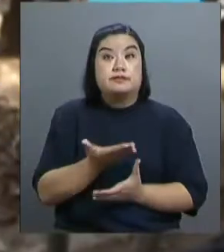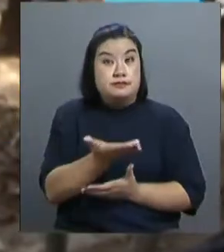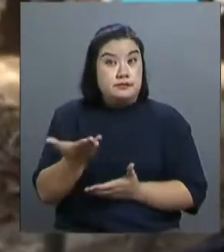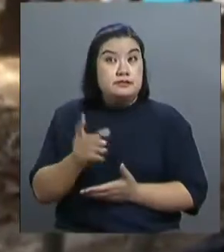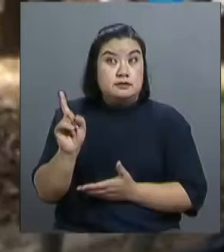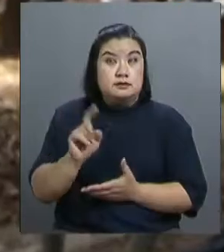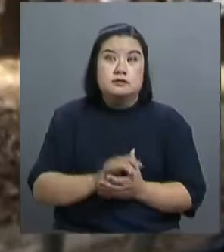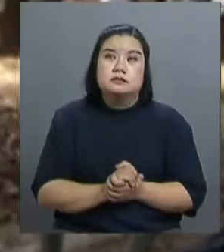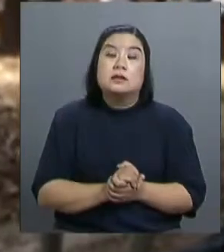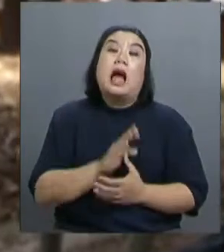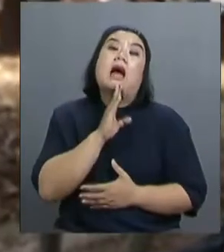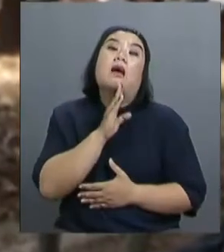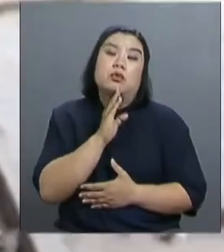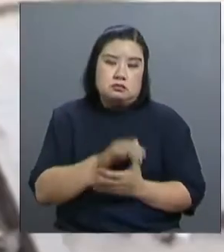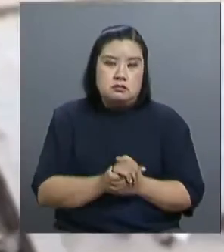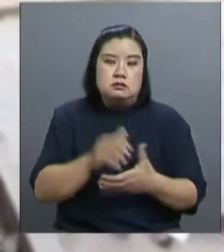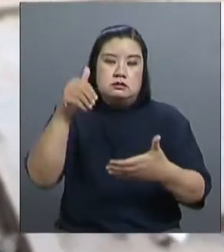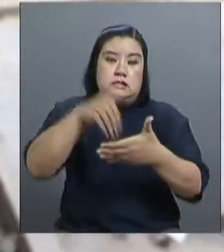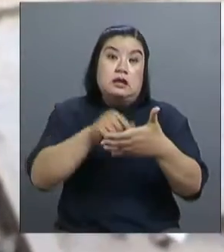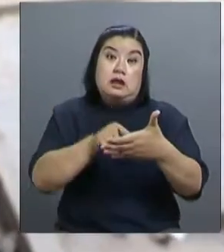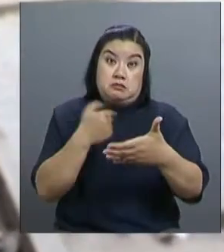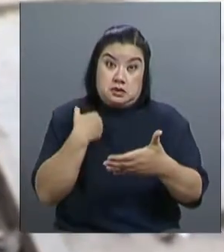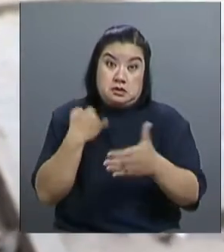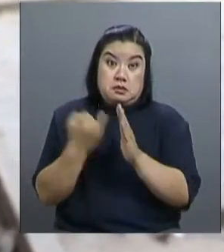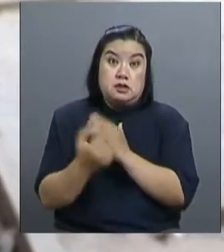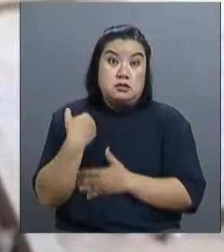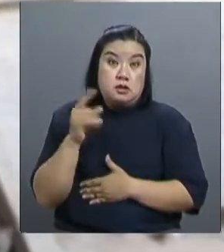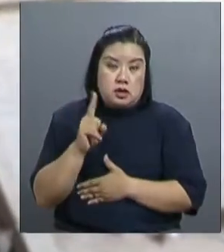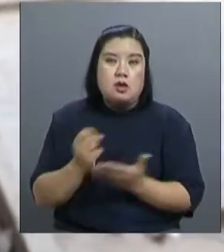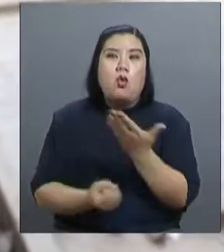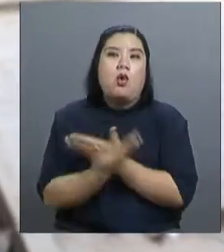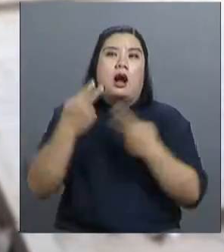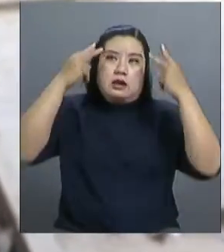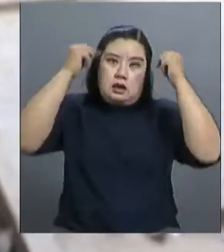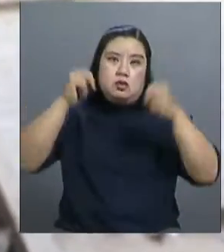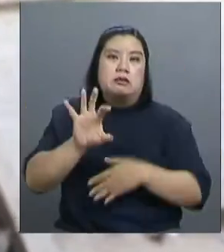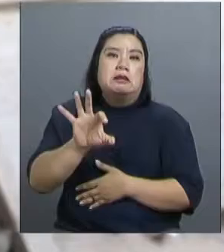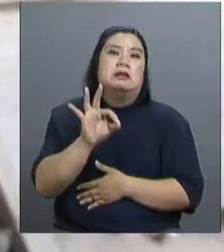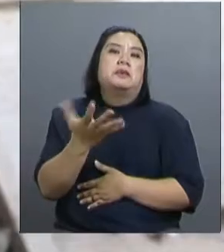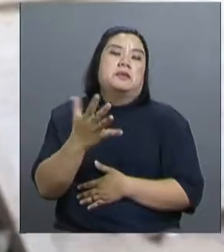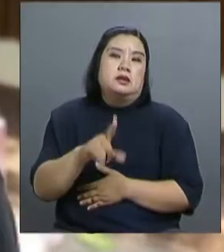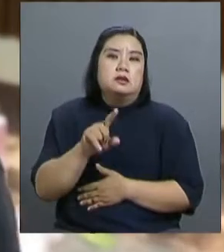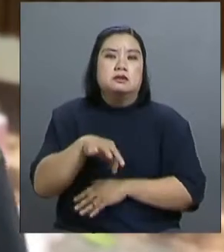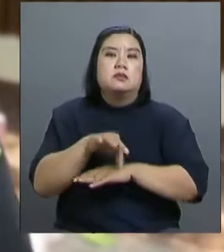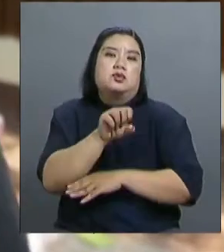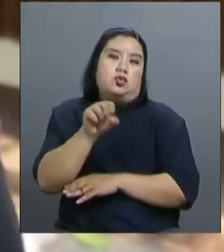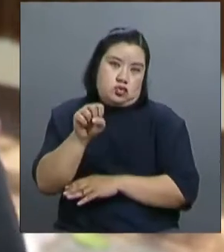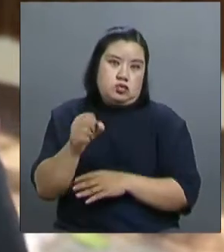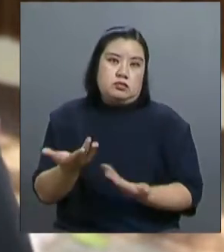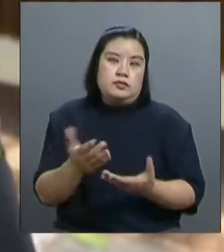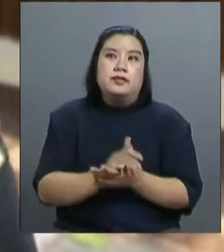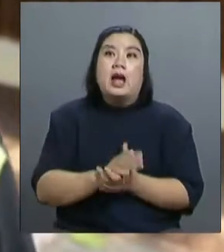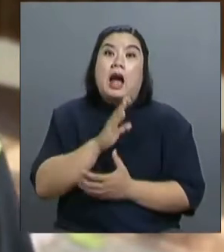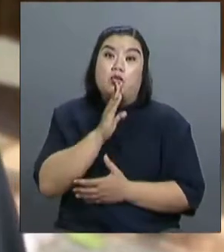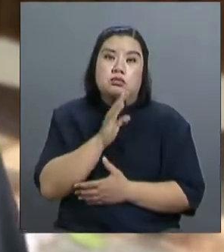ถ้าเกิดไม่ไปใช้สิทธิ์จะโดนอะไรไหมครับ ก็เสียสิทธิ์ในการเลือกนายกแล้วก็ในการเลือกส.ส.ค่ะ ก็ถ้าสมมติว่าเราไม่